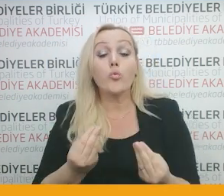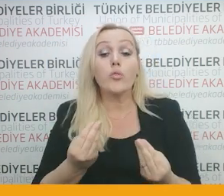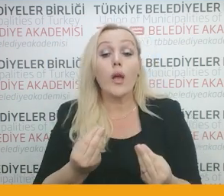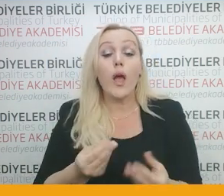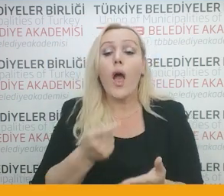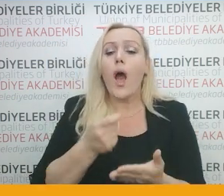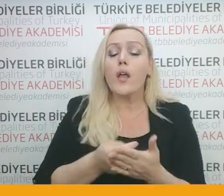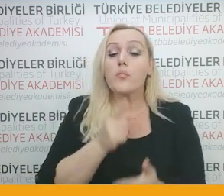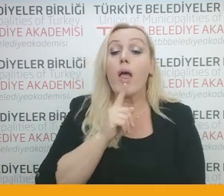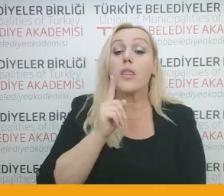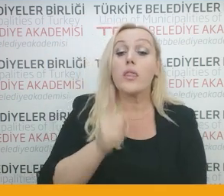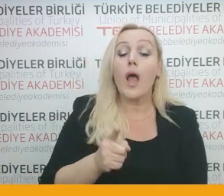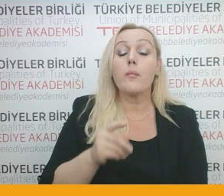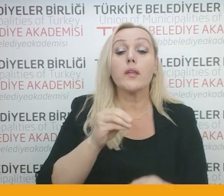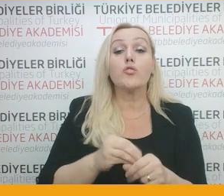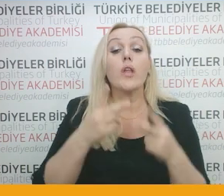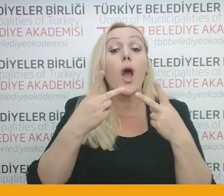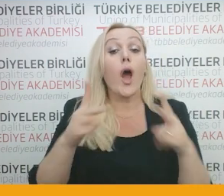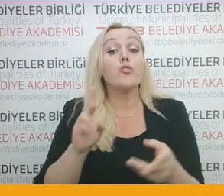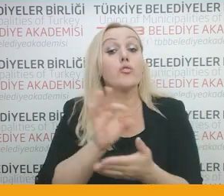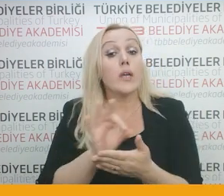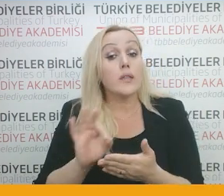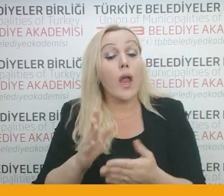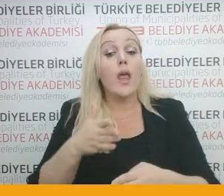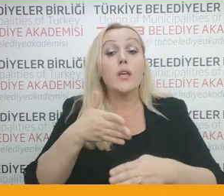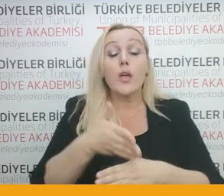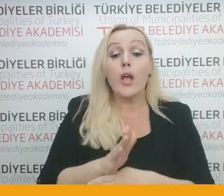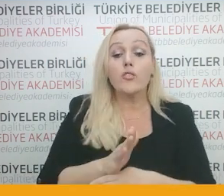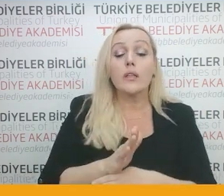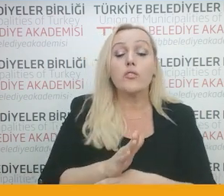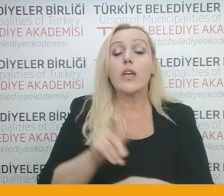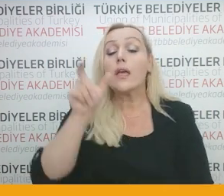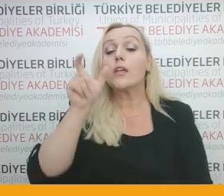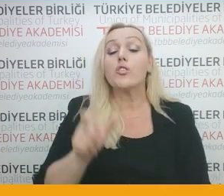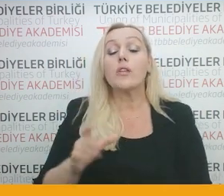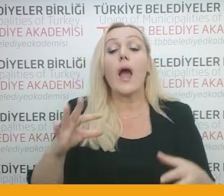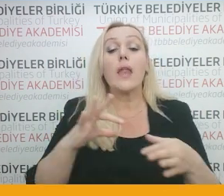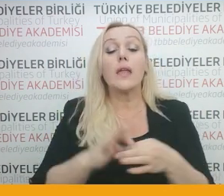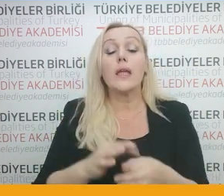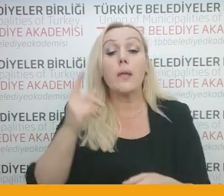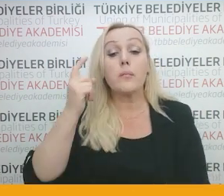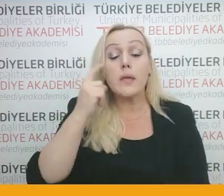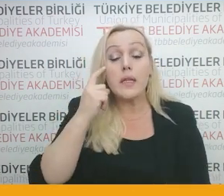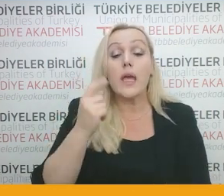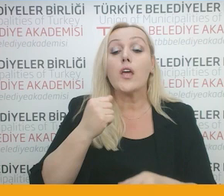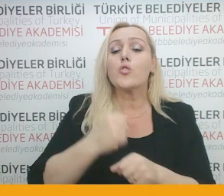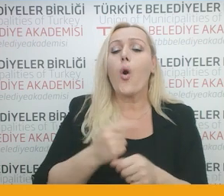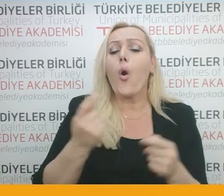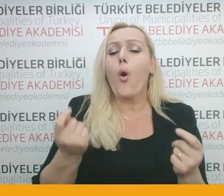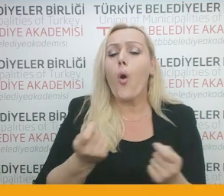harcama talimatında açıkça yazılır. Gerçekleştirme görevi olan kişilere ilişkin bilgiler, yani gerçekleştirme